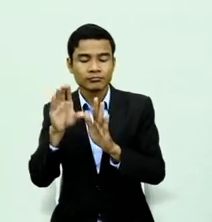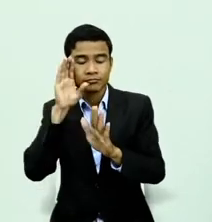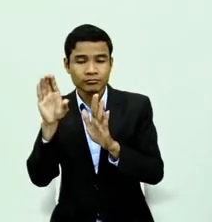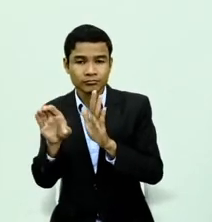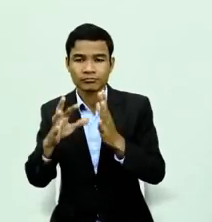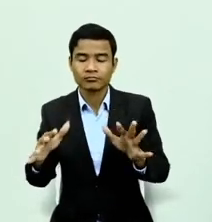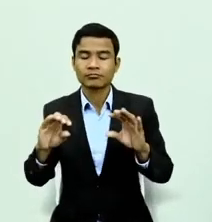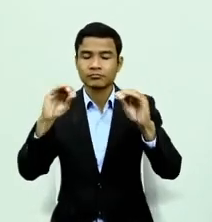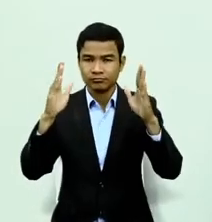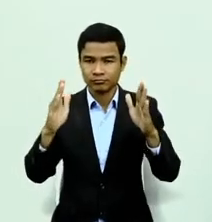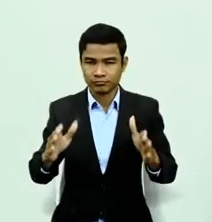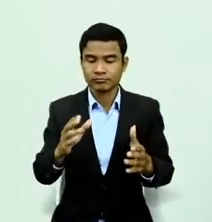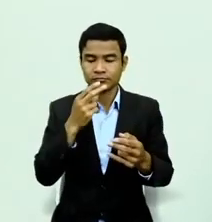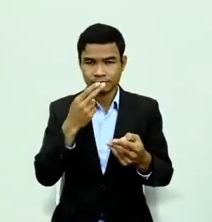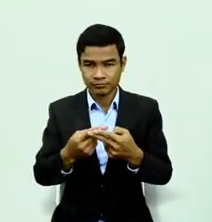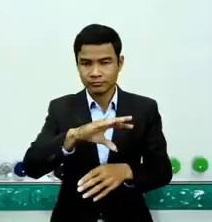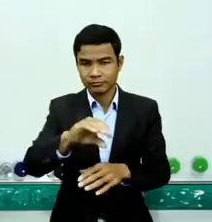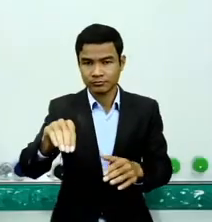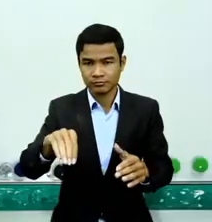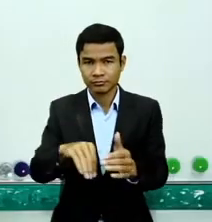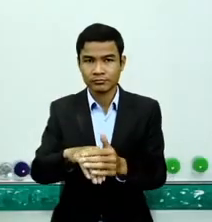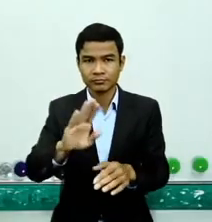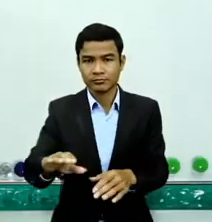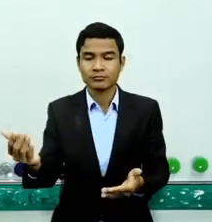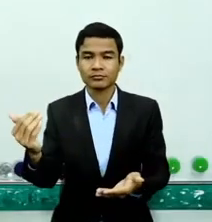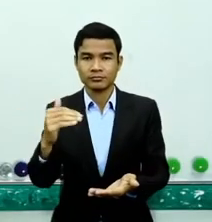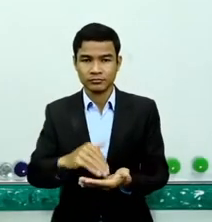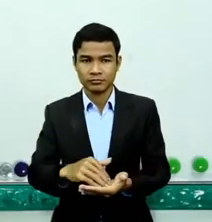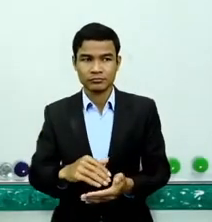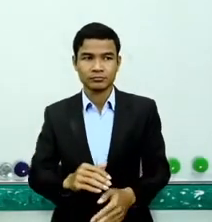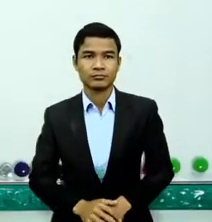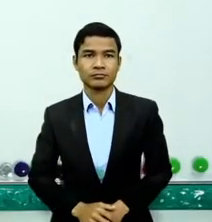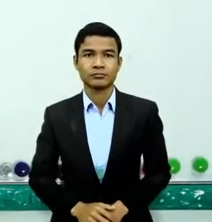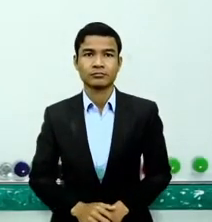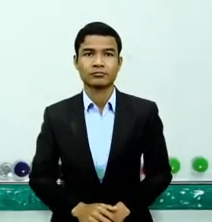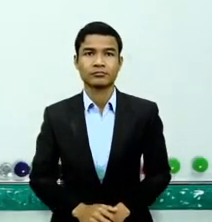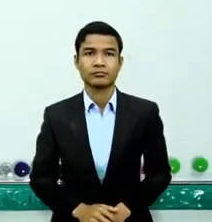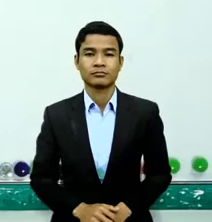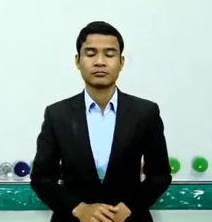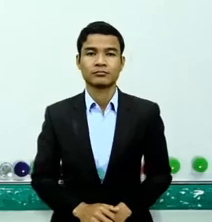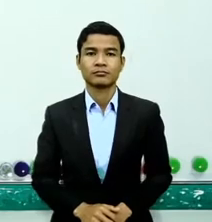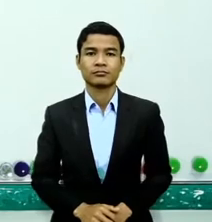tư mơ chùm lại được bỏ con làng vĩnh. Chà.